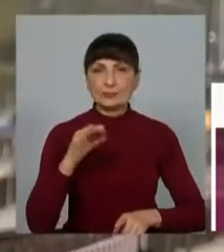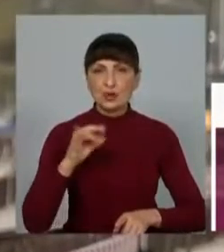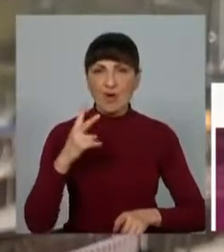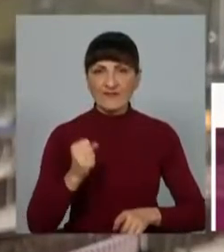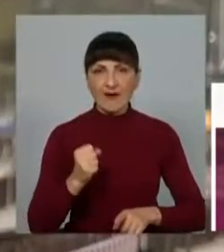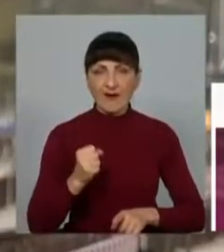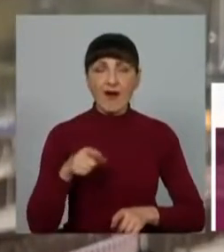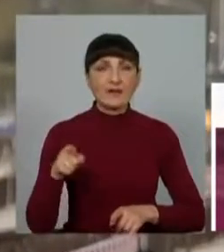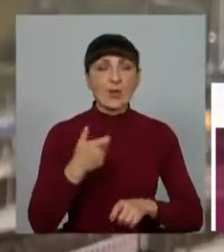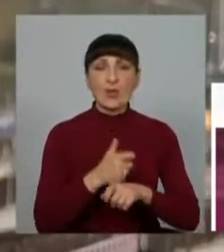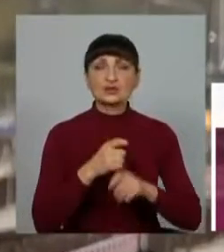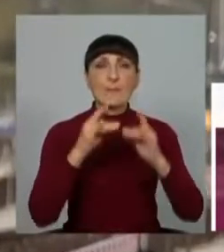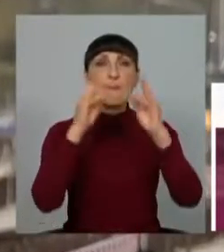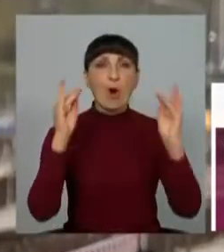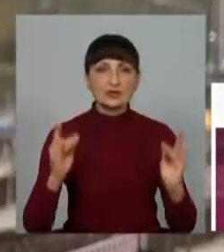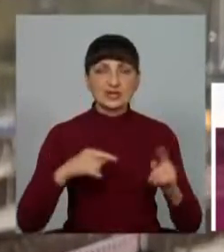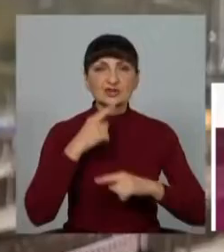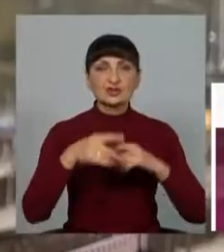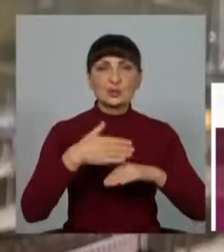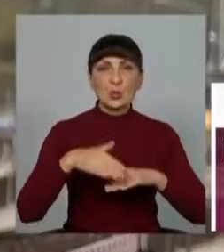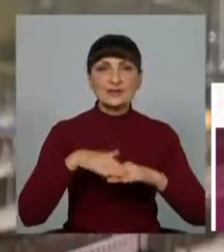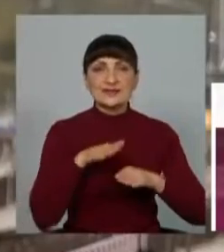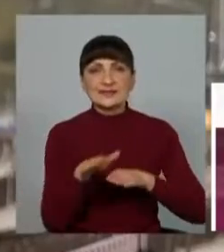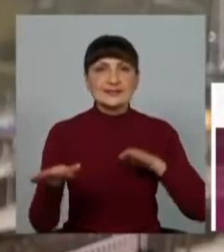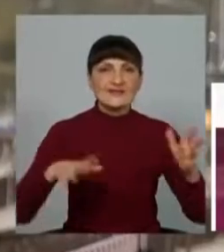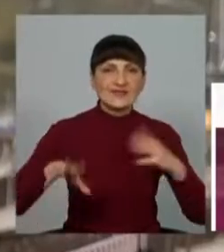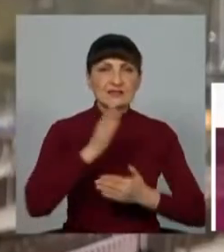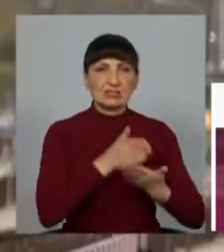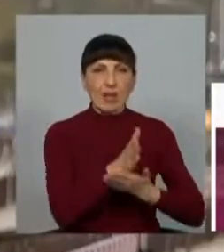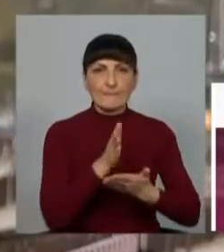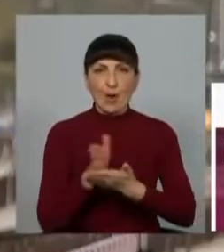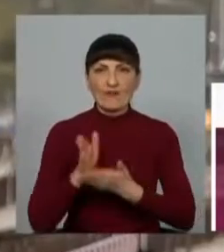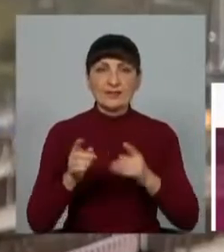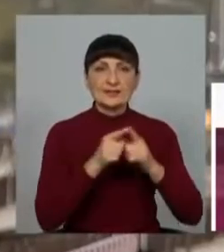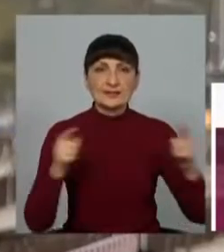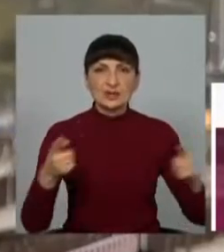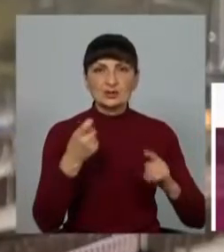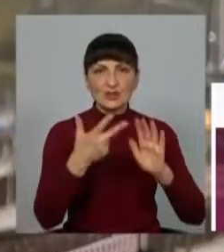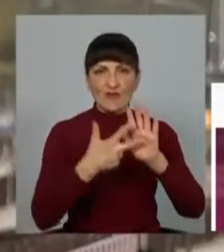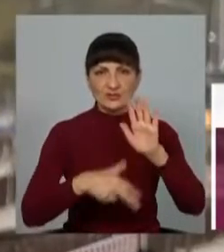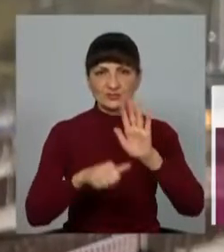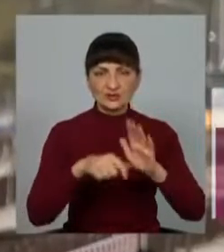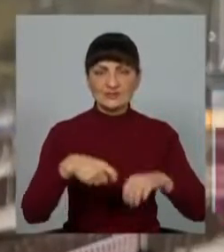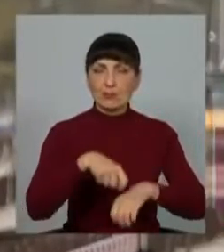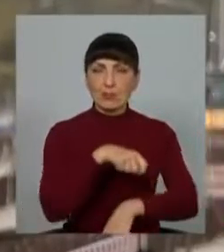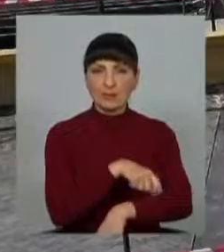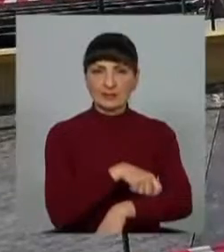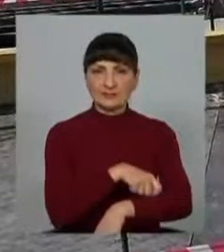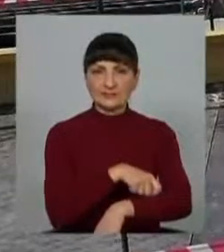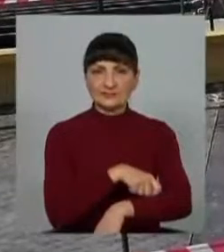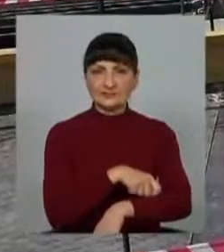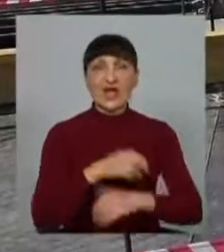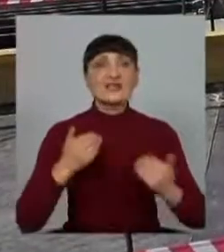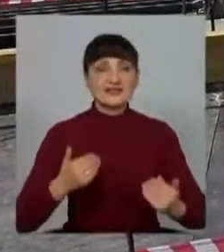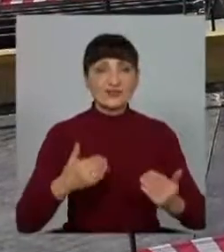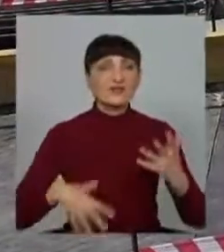Емцова представляет собой мост через проспект со съездами во всех направлениях. Протяженность эстакады 186 метров.